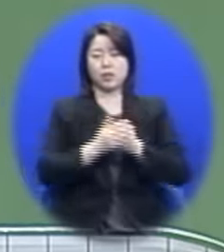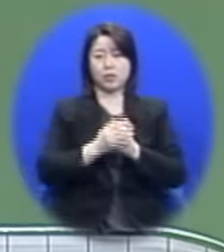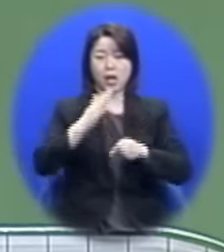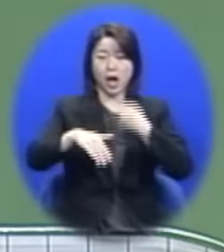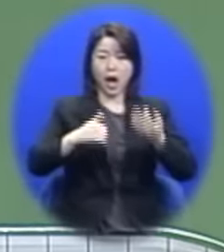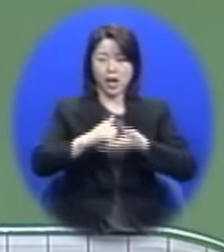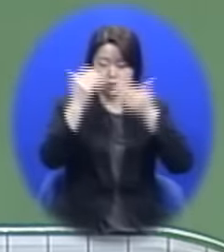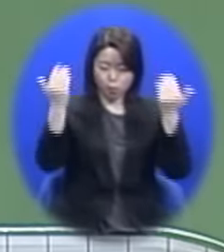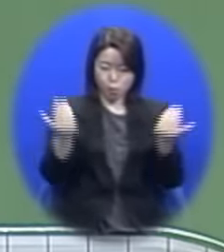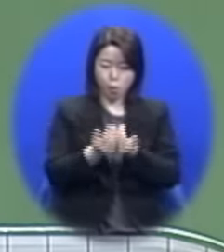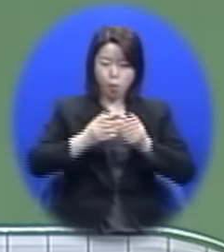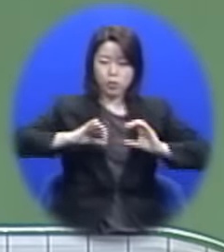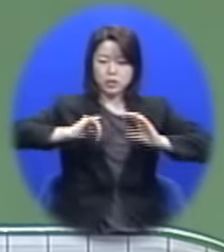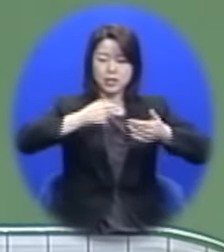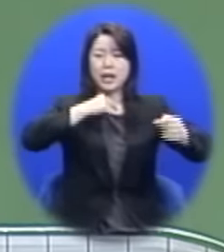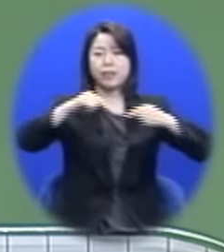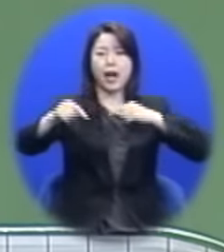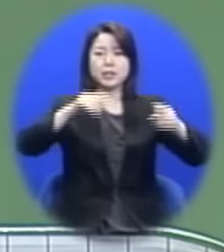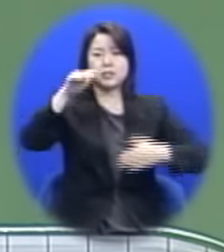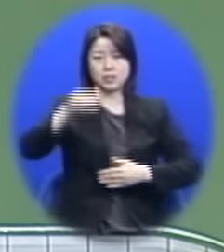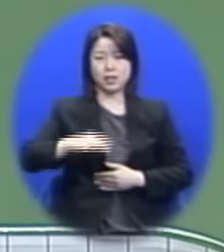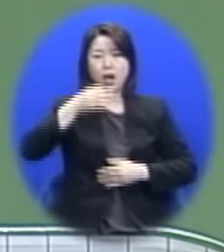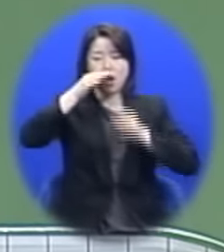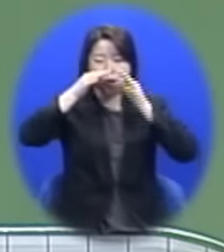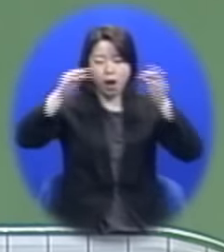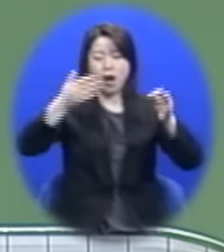세상을 다스리신다.